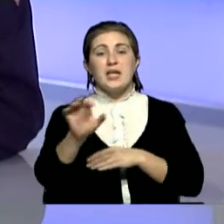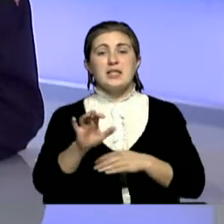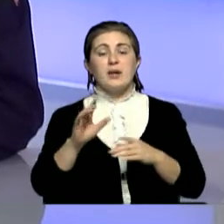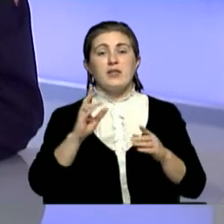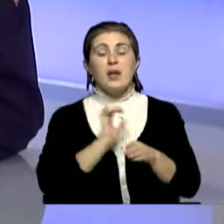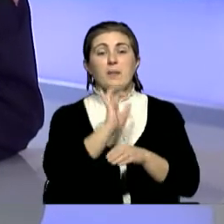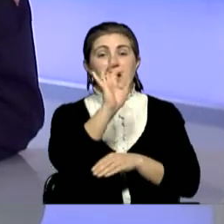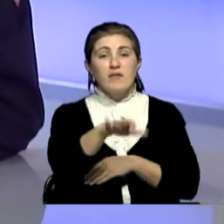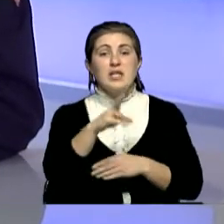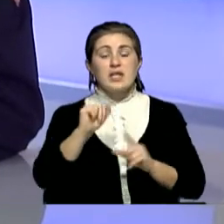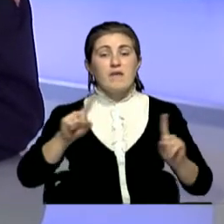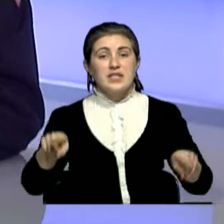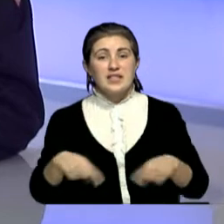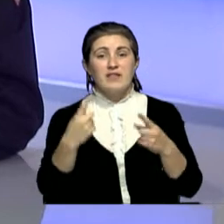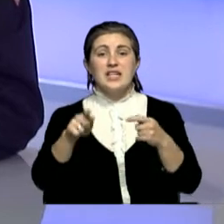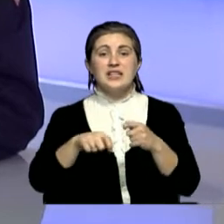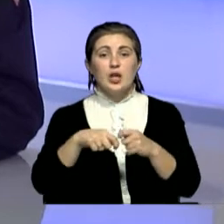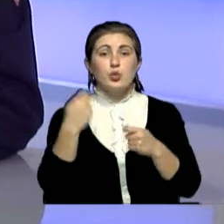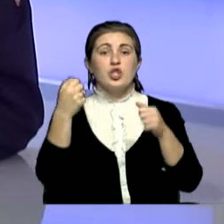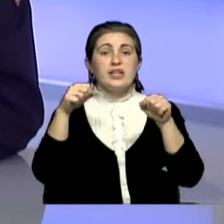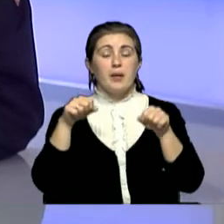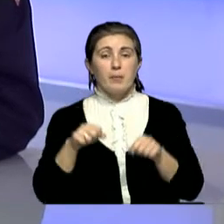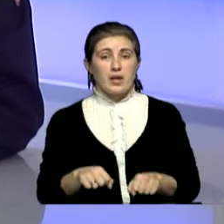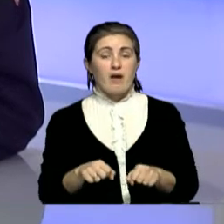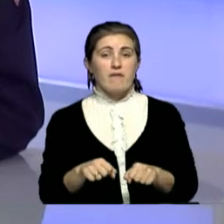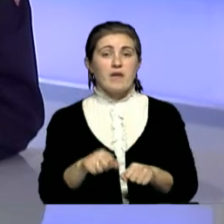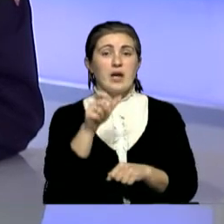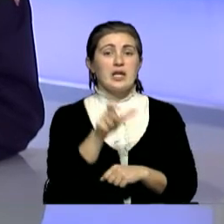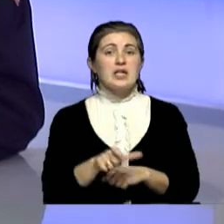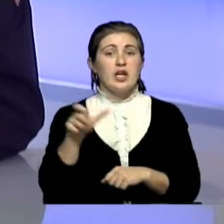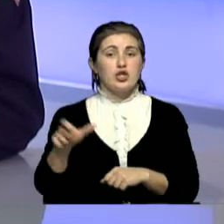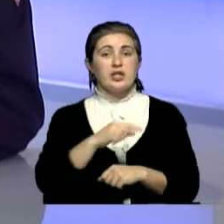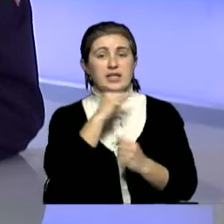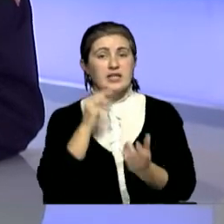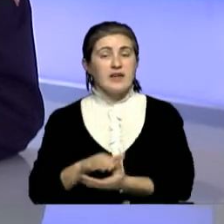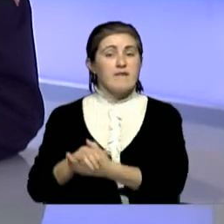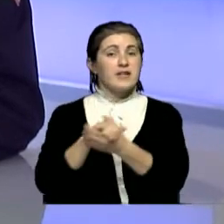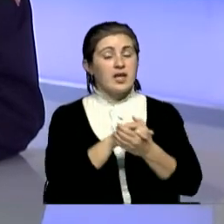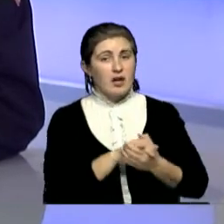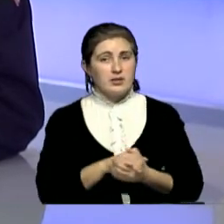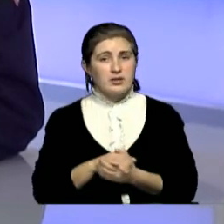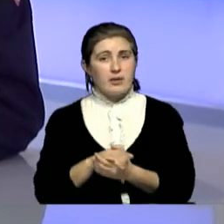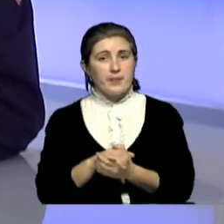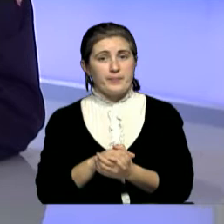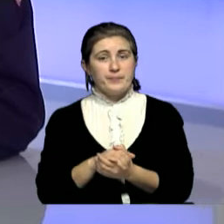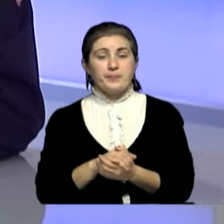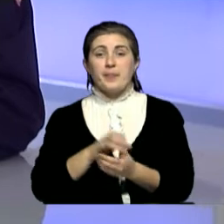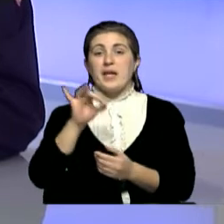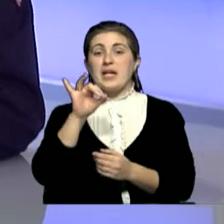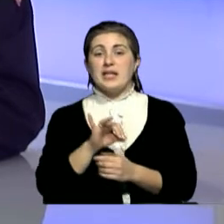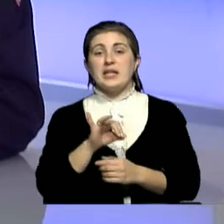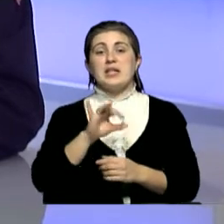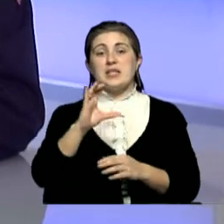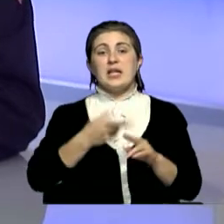восстановление нарушенных прав граждан Российской Федерации. И с этой